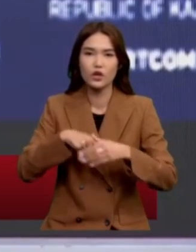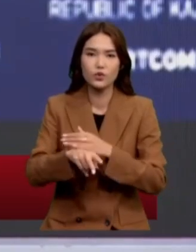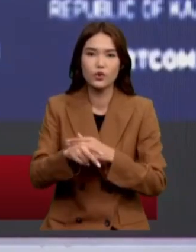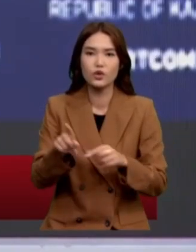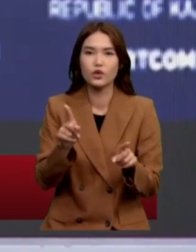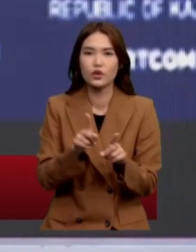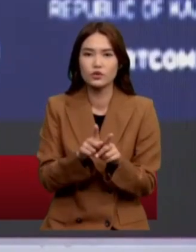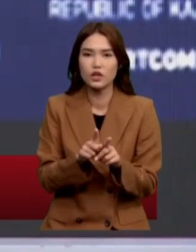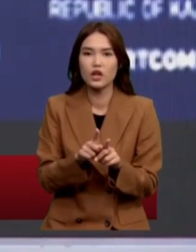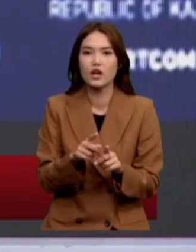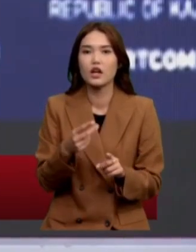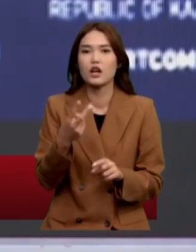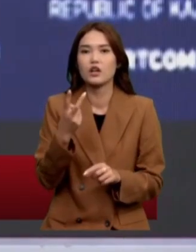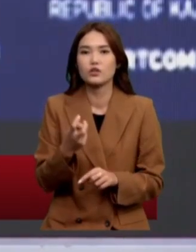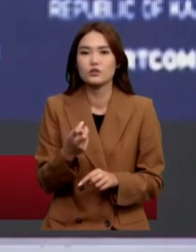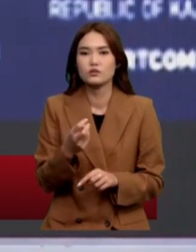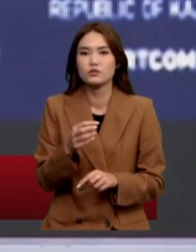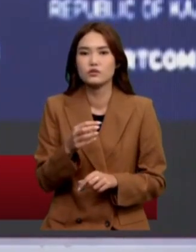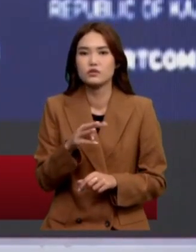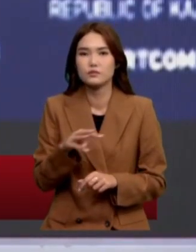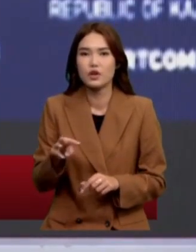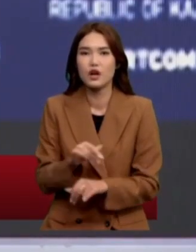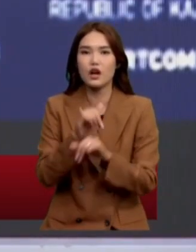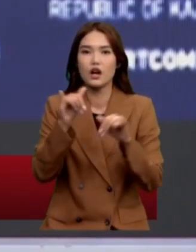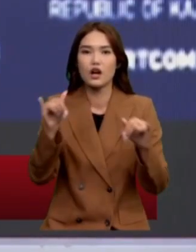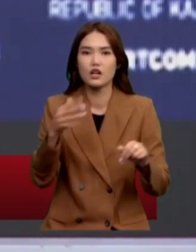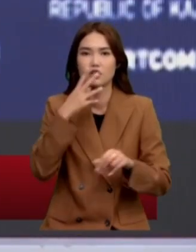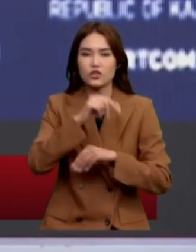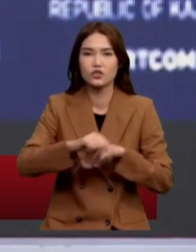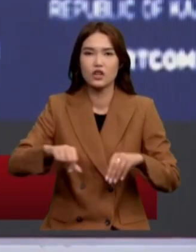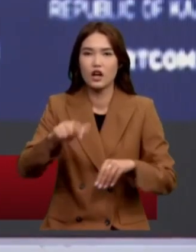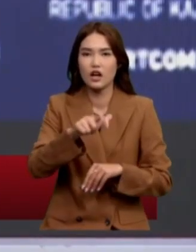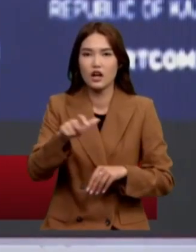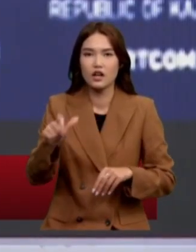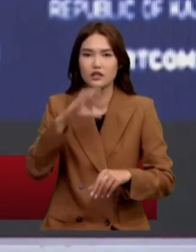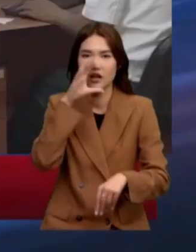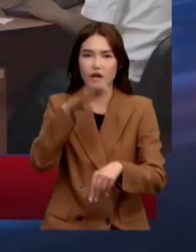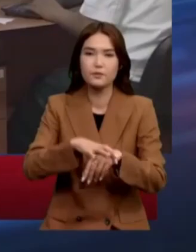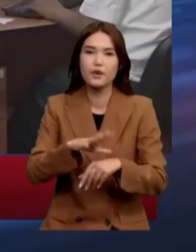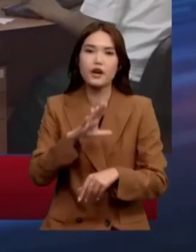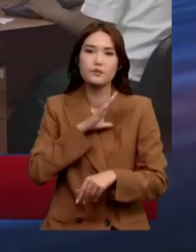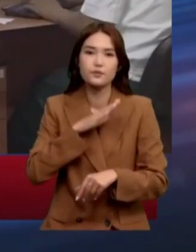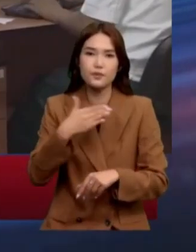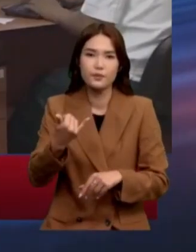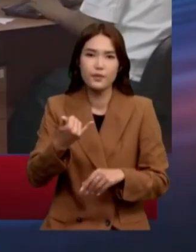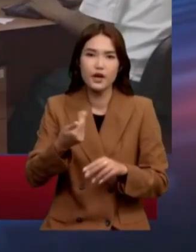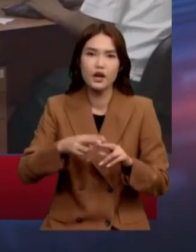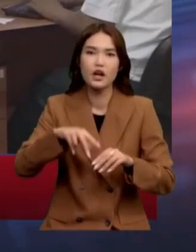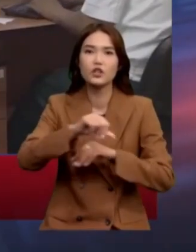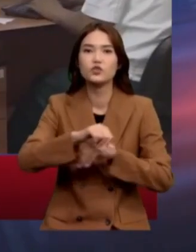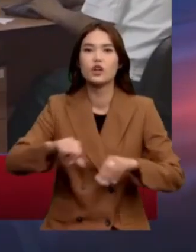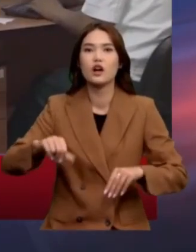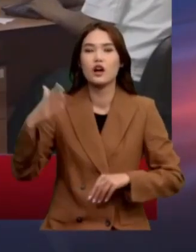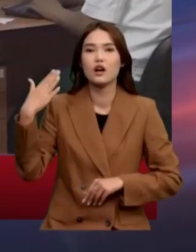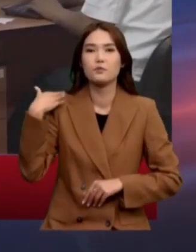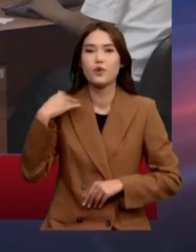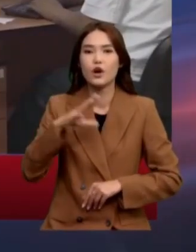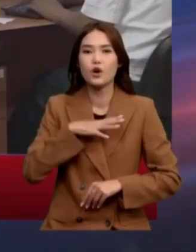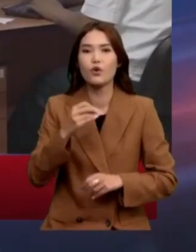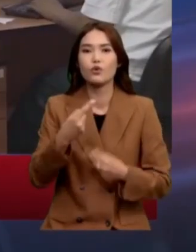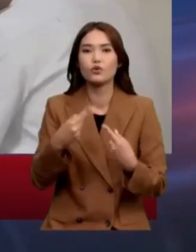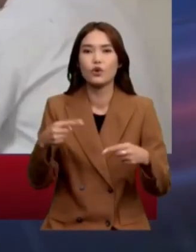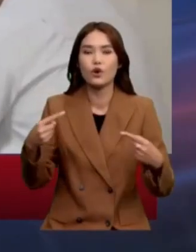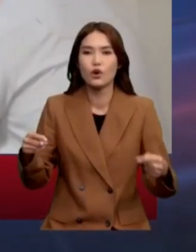іздеп жүрген 210-нан астам шетелдік азаматтарды анықтады. Шекара басшылығы жария еткен тағы бір